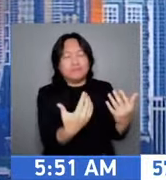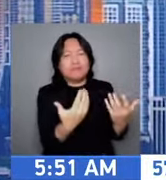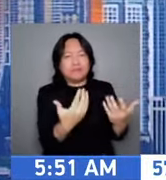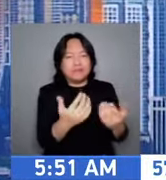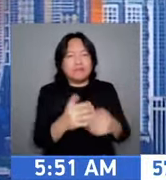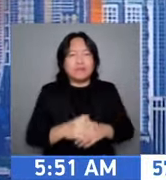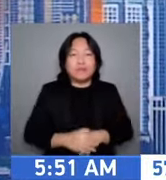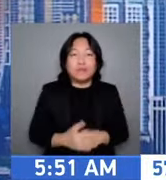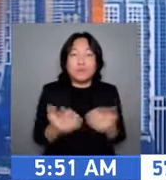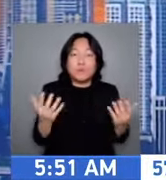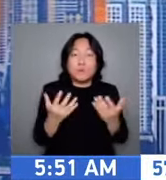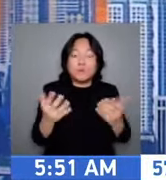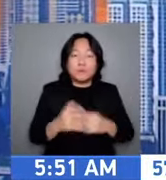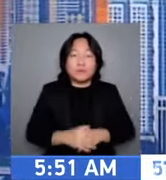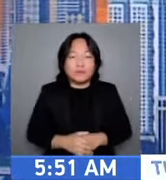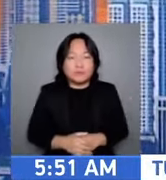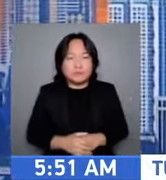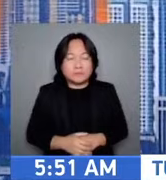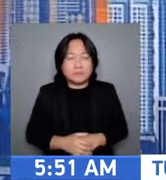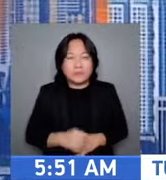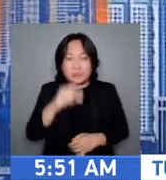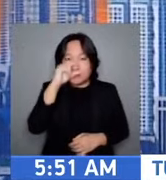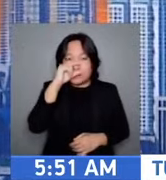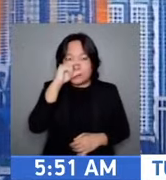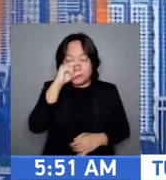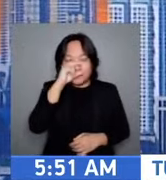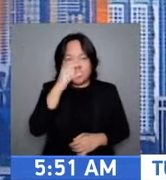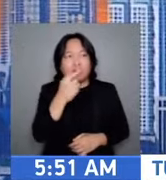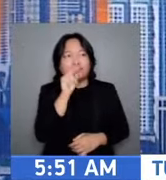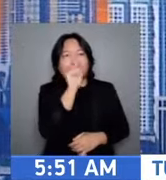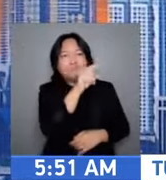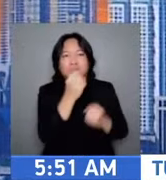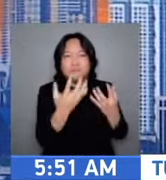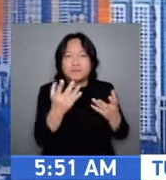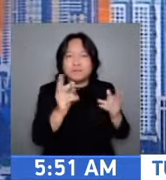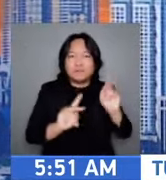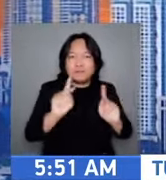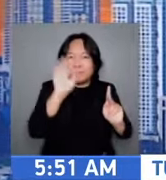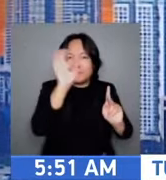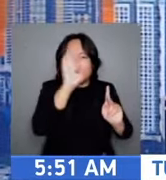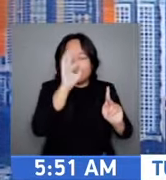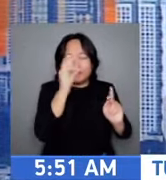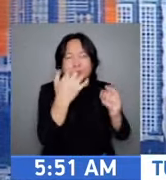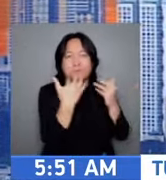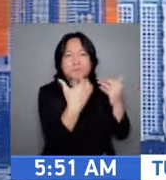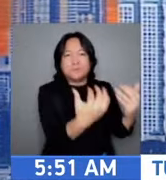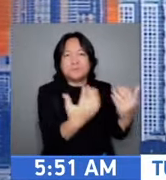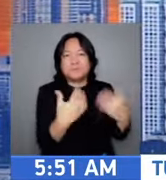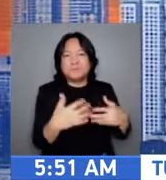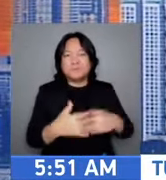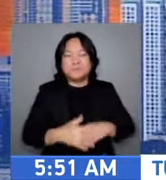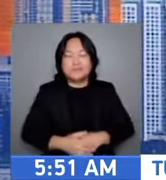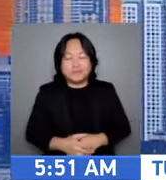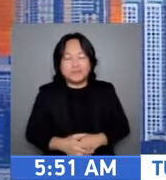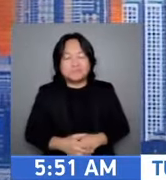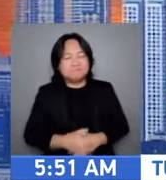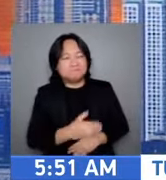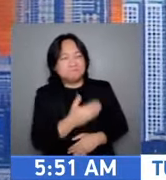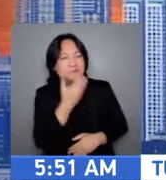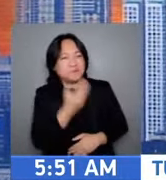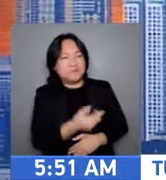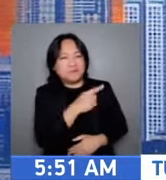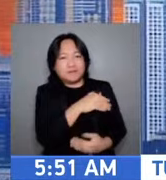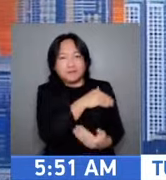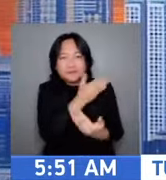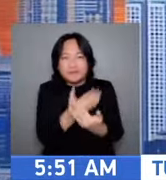our kababayans there, no? Sana okay po kayo. Dapat okay kayo. Buti nakabalik naman kayo safe and sound. Yes, and of course, we're also praying for the best of them. Nako, ito, baka